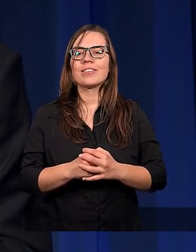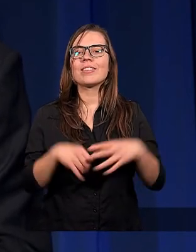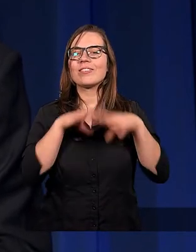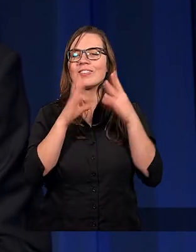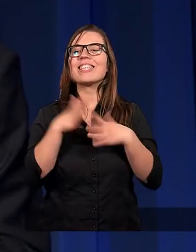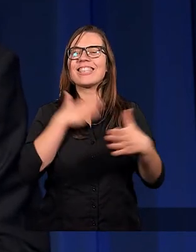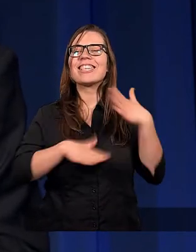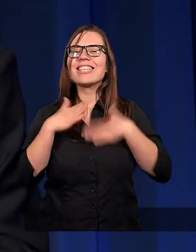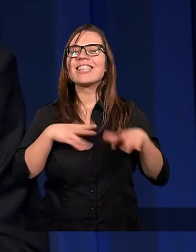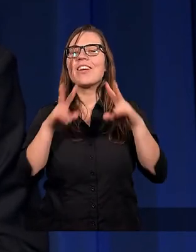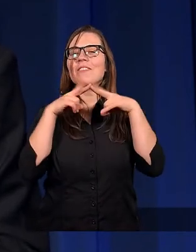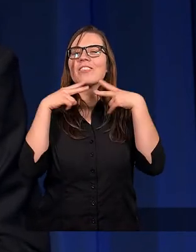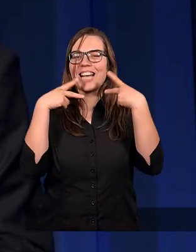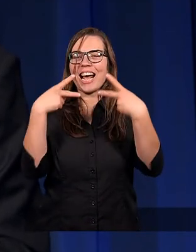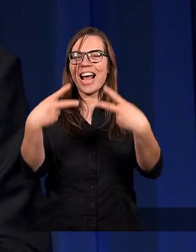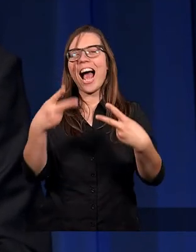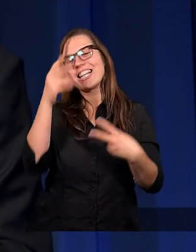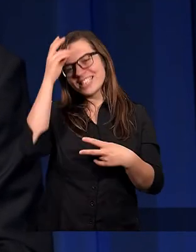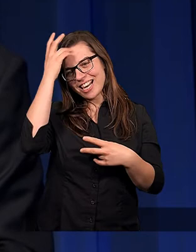Wszyscy się cieszą, przekażę.